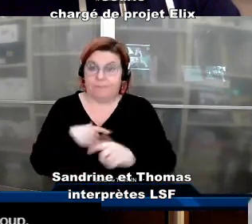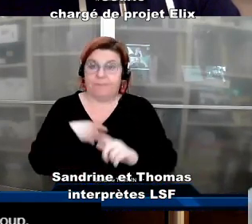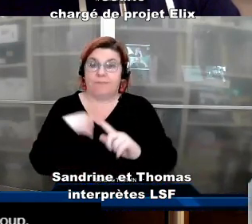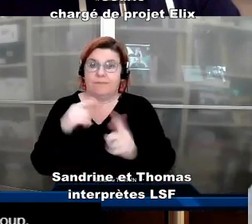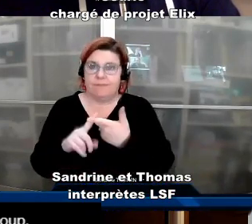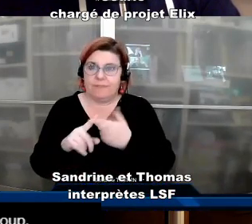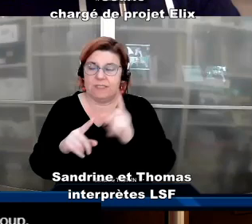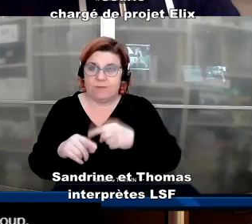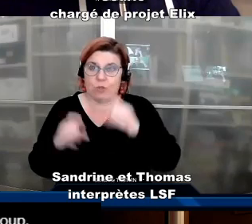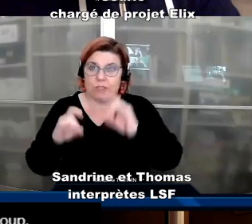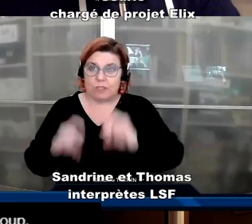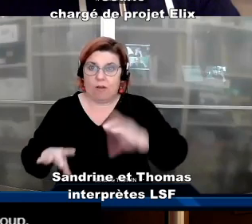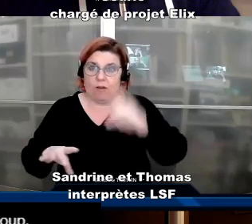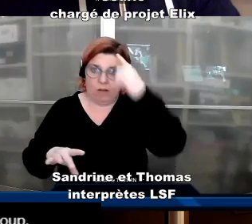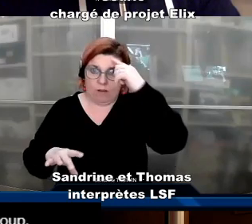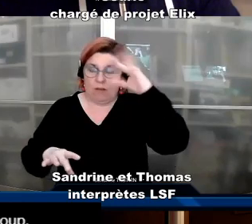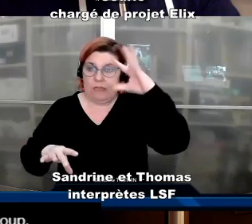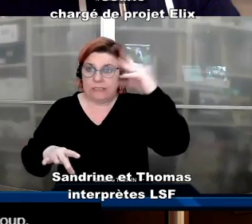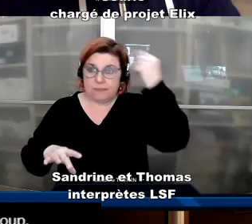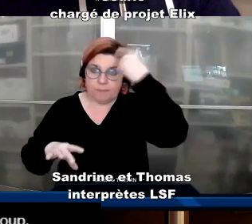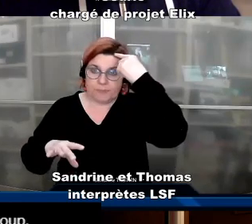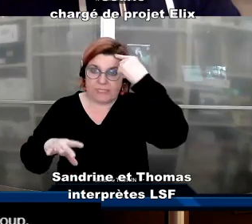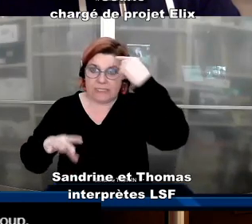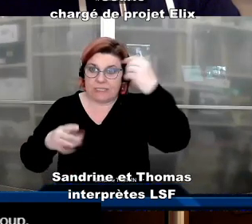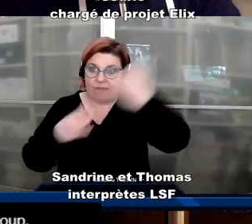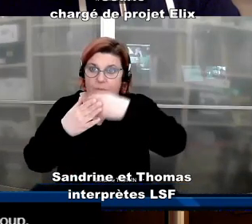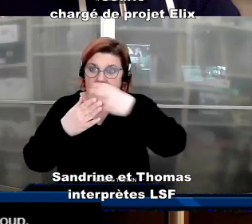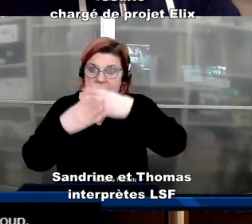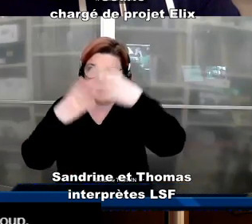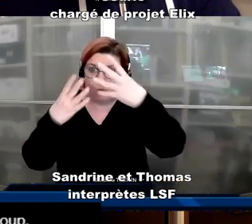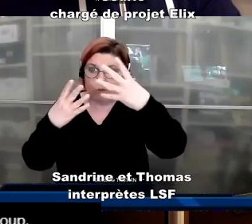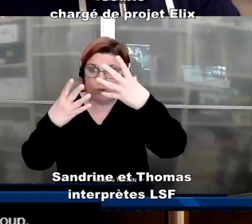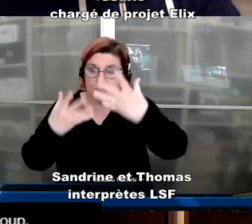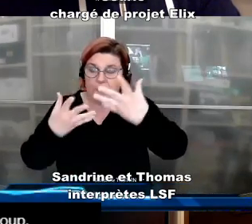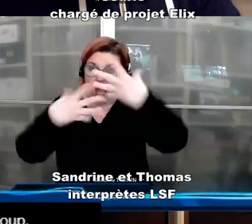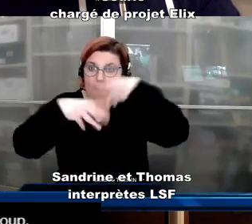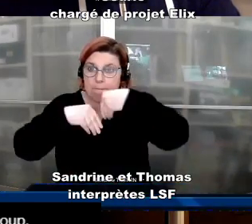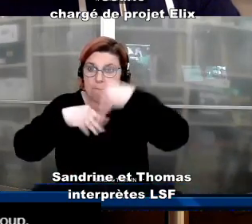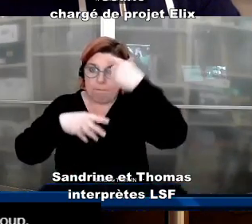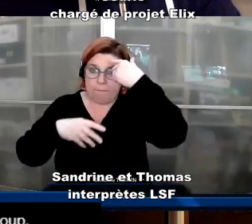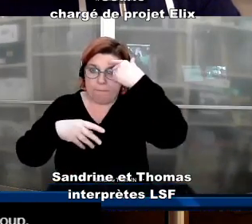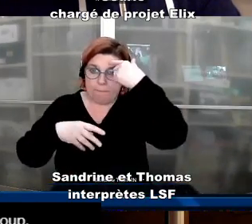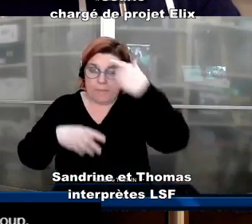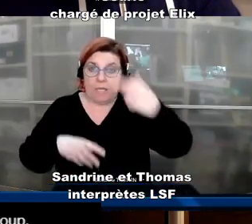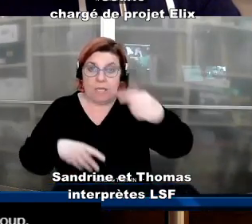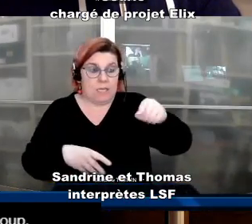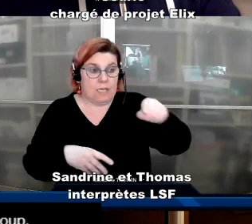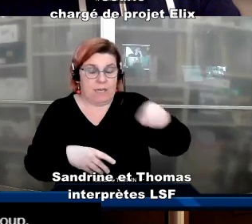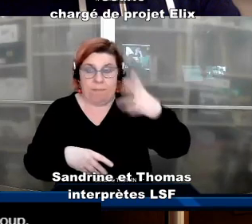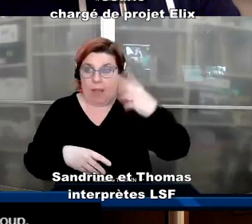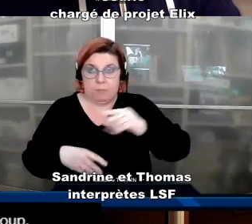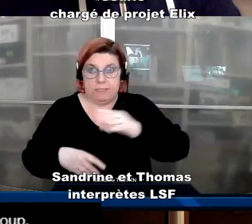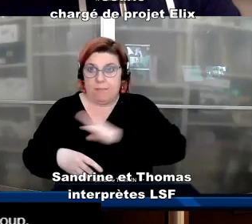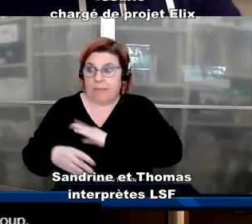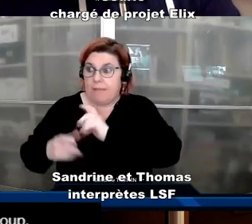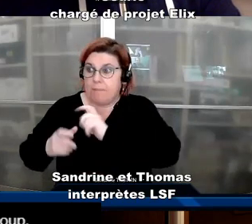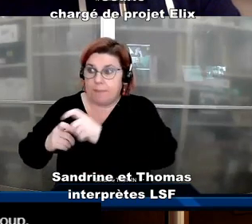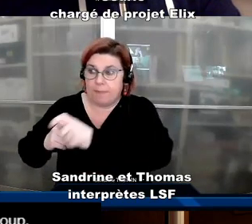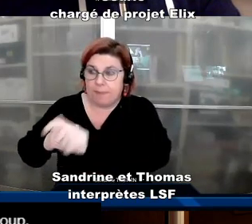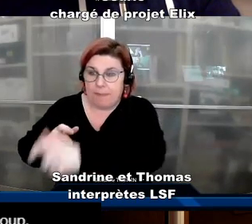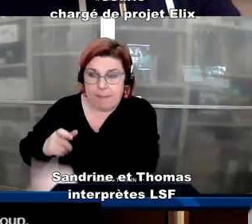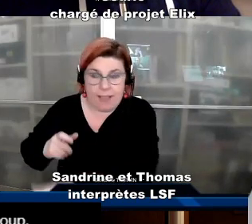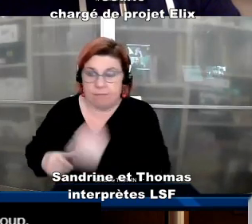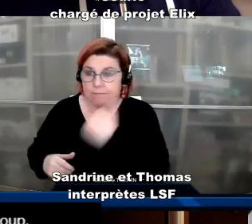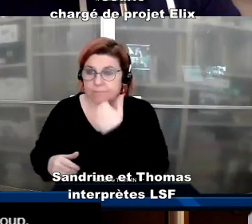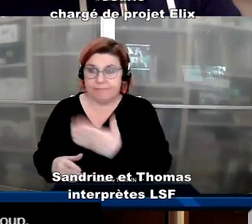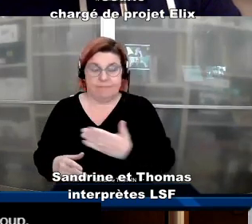les informations. Elle disait que si... Elle ne comprenait pas comment les gens faisaient pour faire tous les modules à la suite. Elle disait, moi, je peux pas. Des